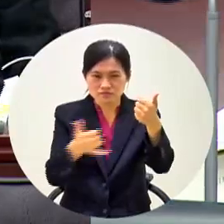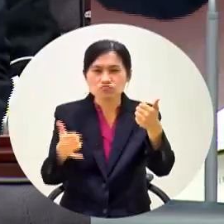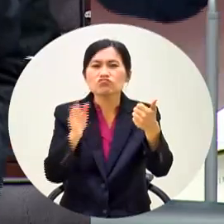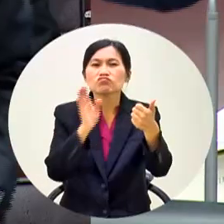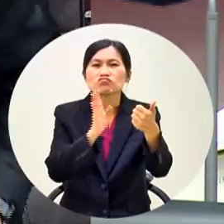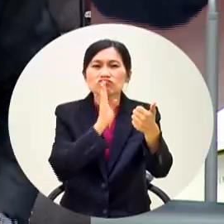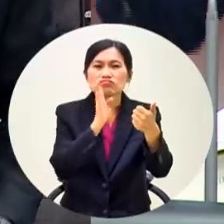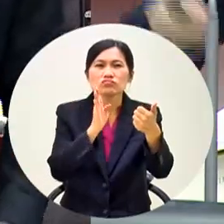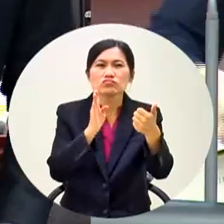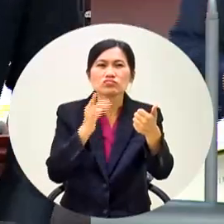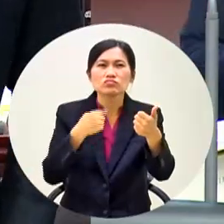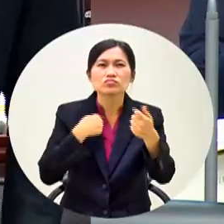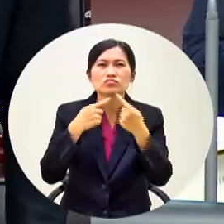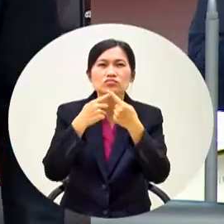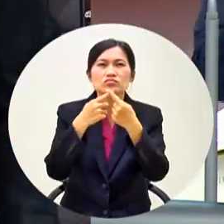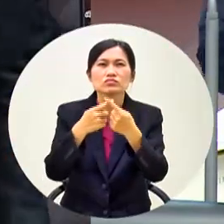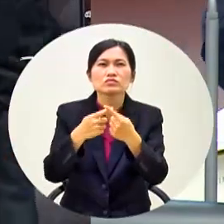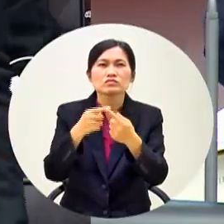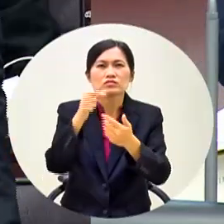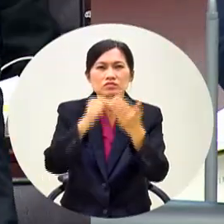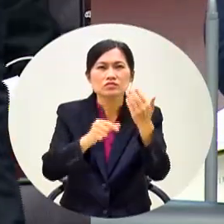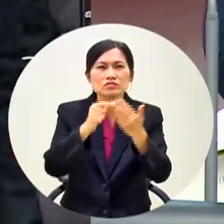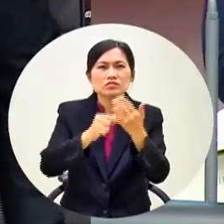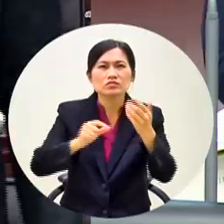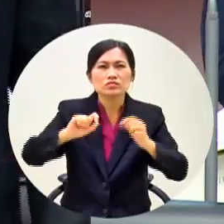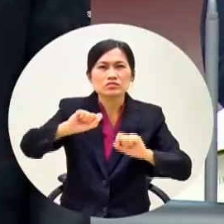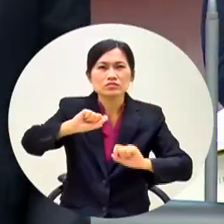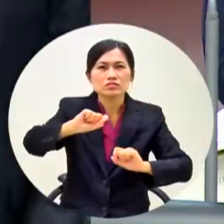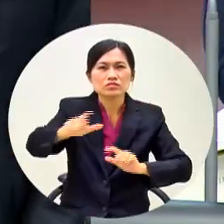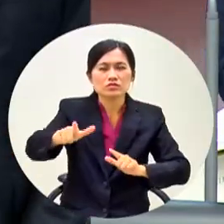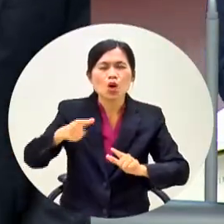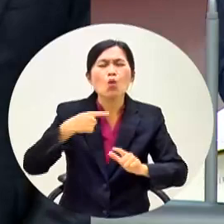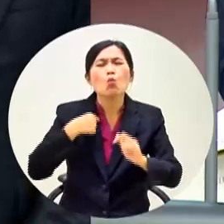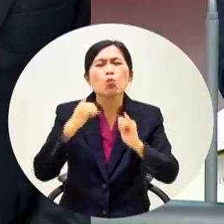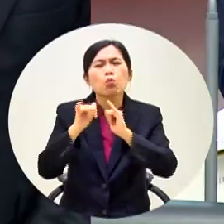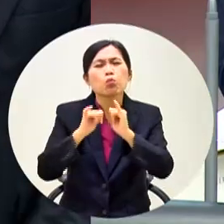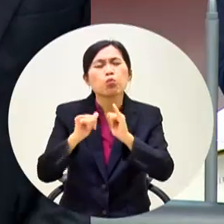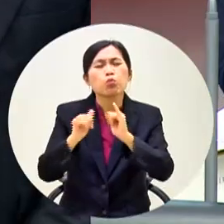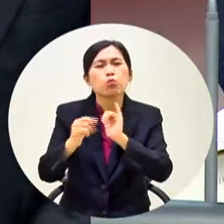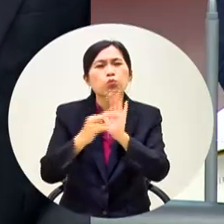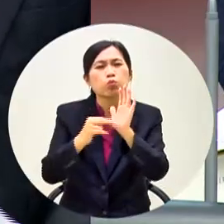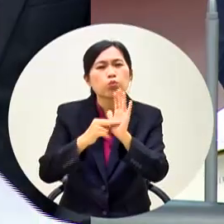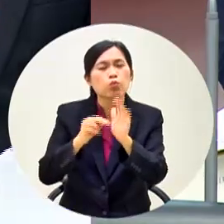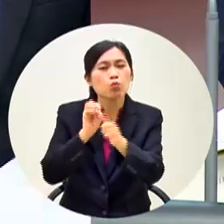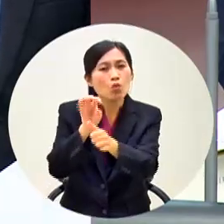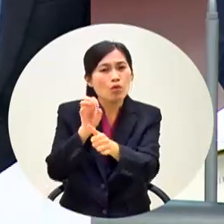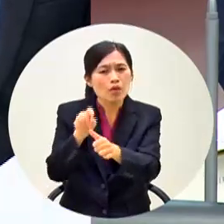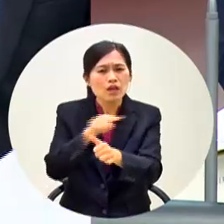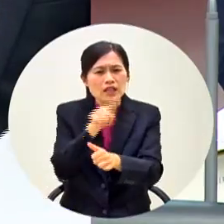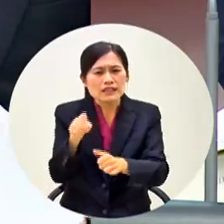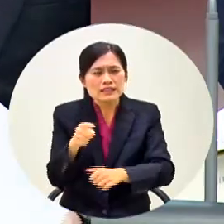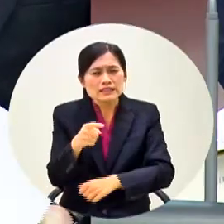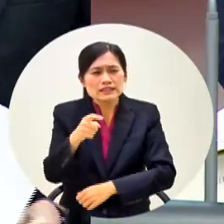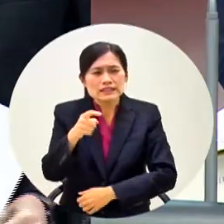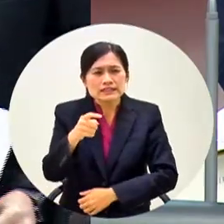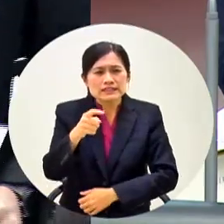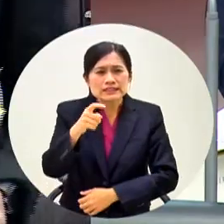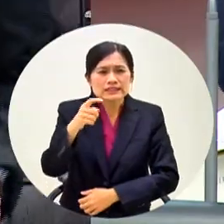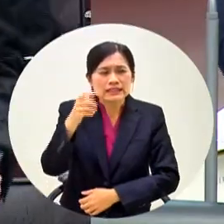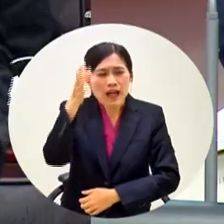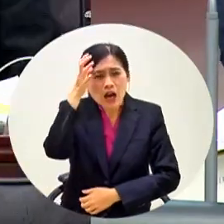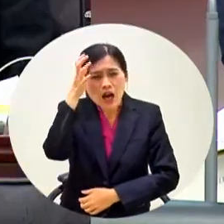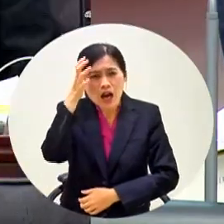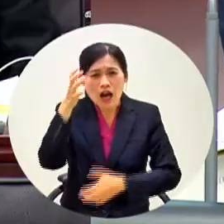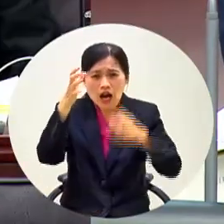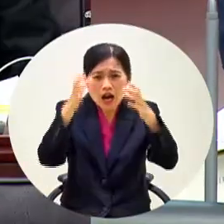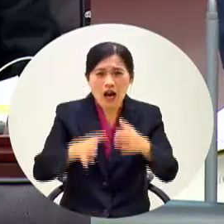为制度上面有一点不一样，必须要跟所有的这个乡亲朋友做个报告，不然大家现在都在期待你委员会的成立呀，